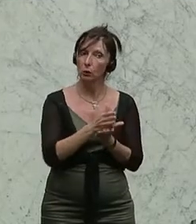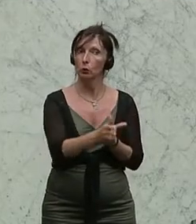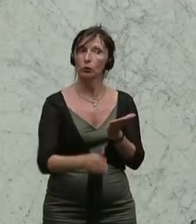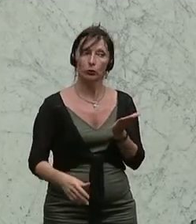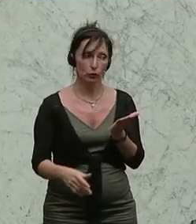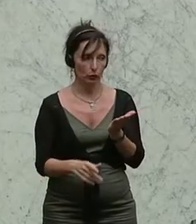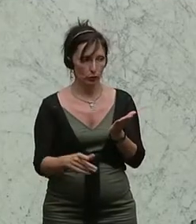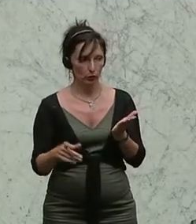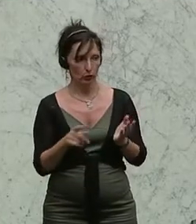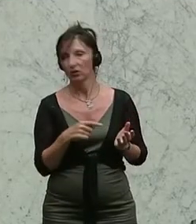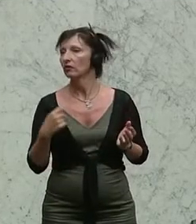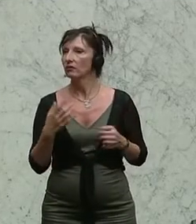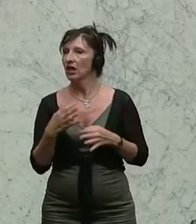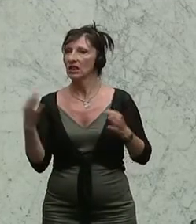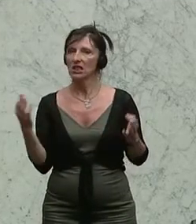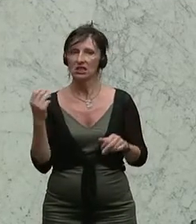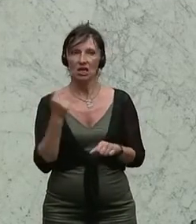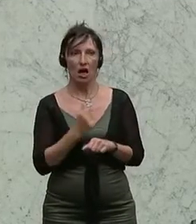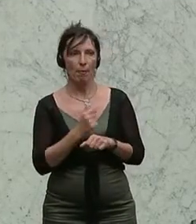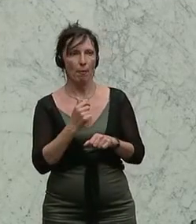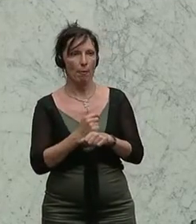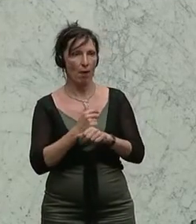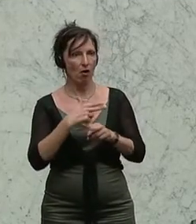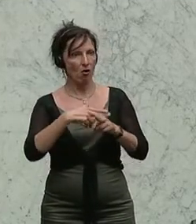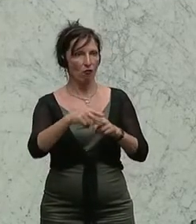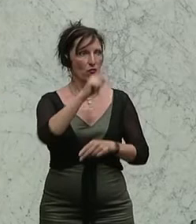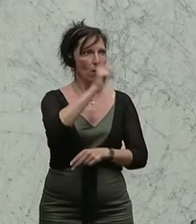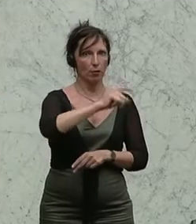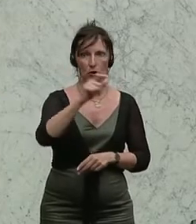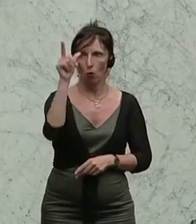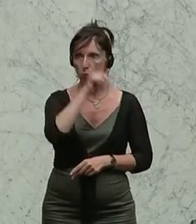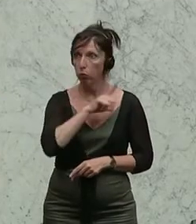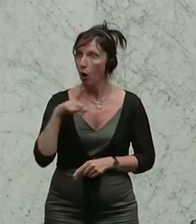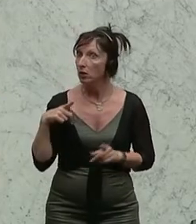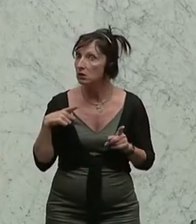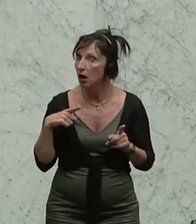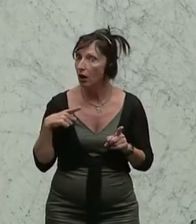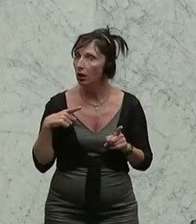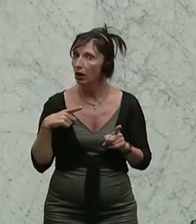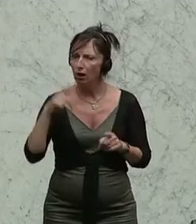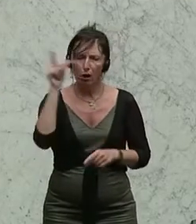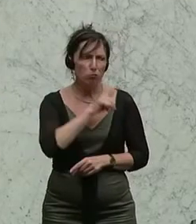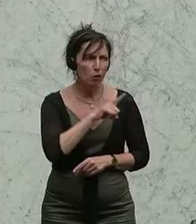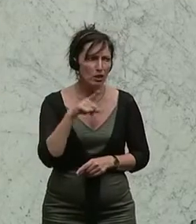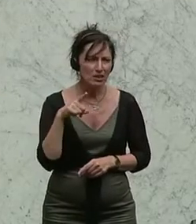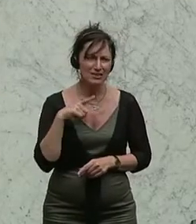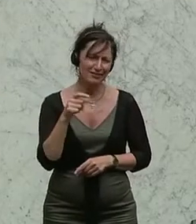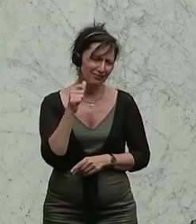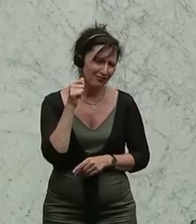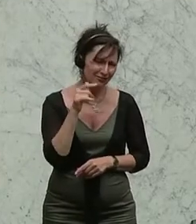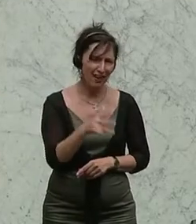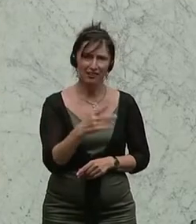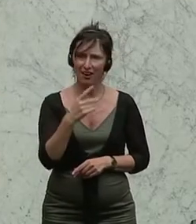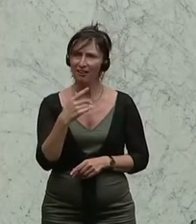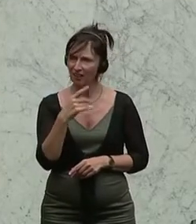Wir machen nichts für die Polizisten, die tagtäglich und immer öfter Opfer